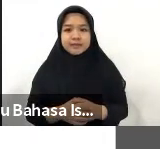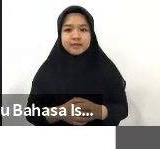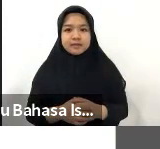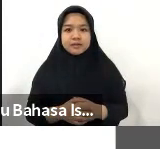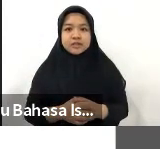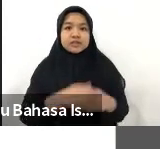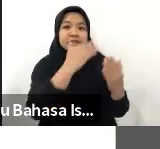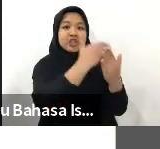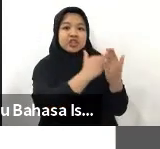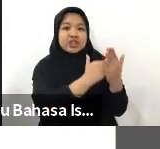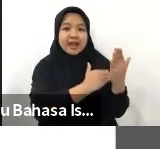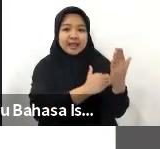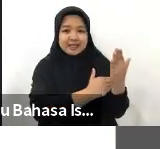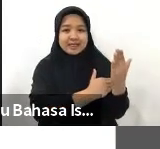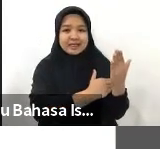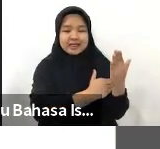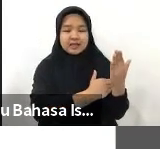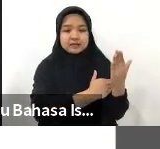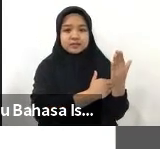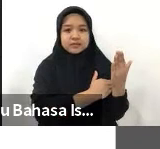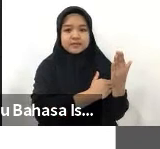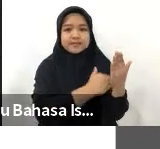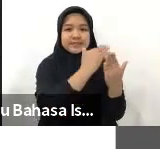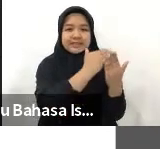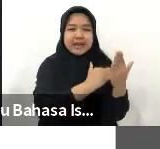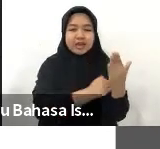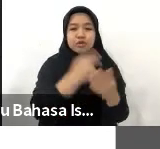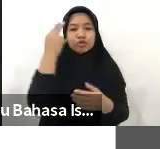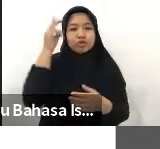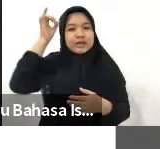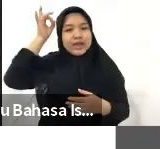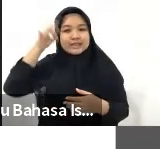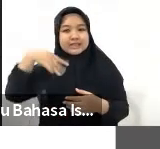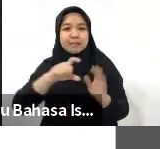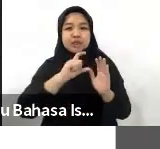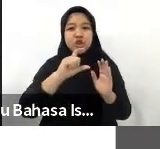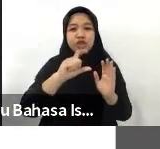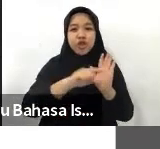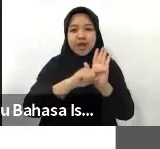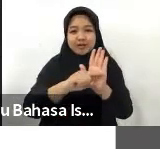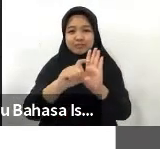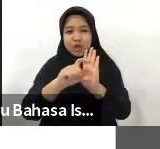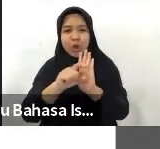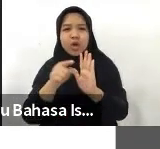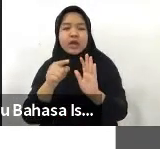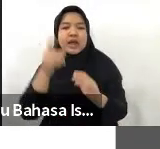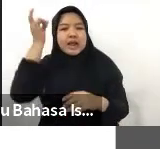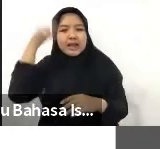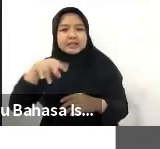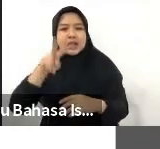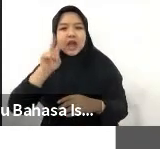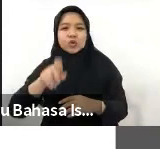Syarat menjadi desa percontohan, memang kami harus, desa itu harus melakukan